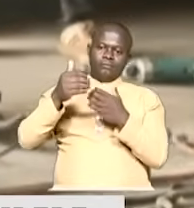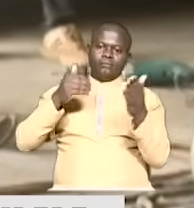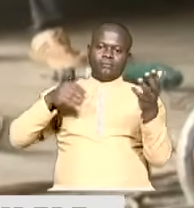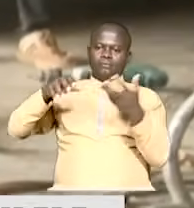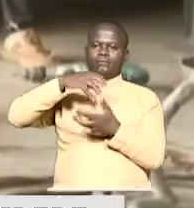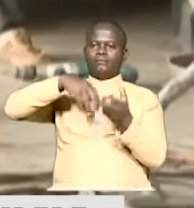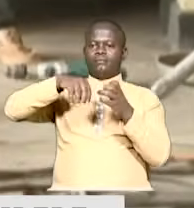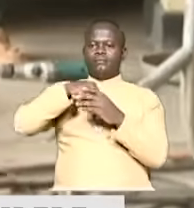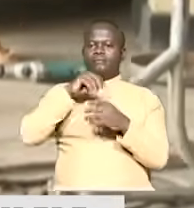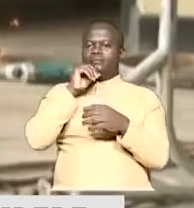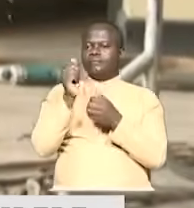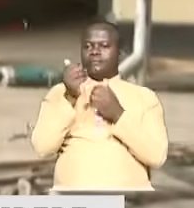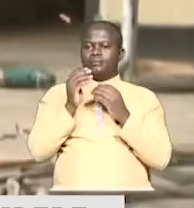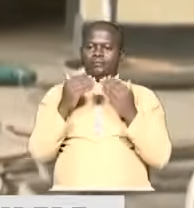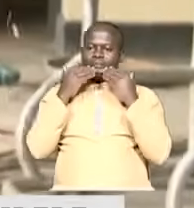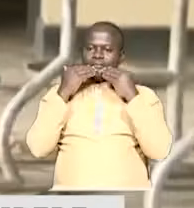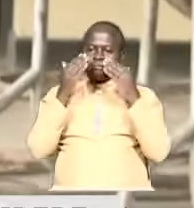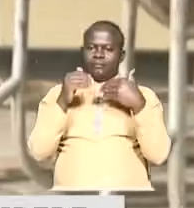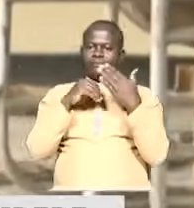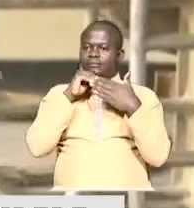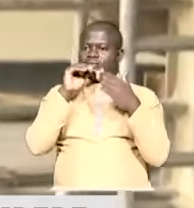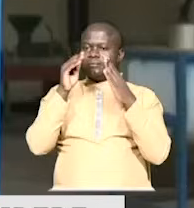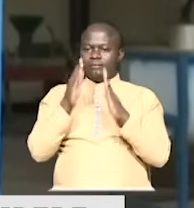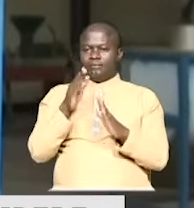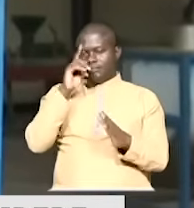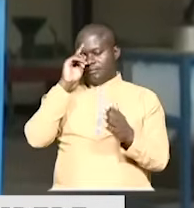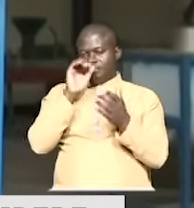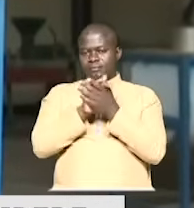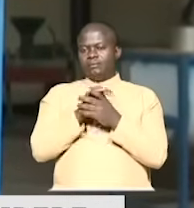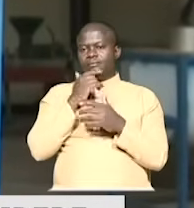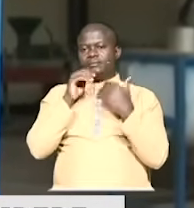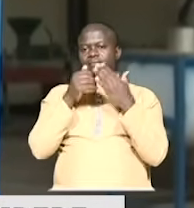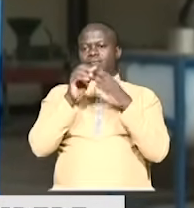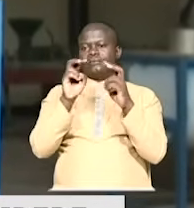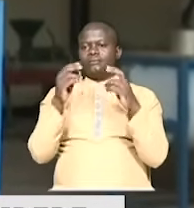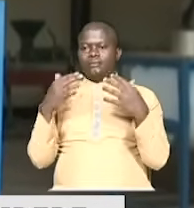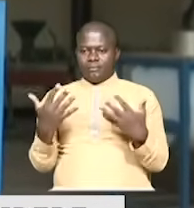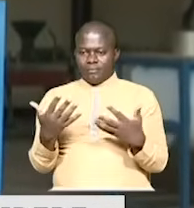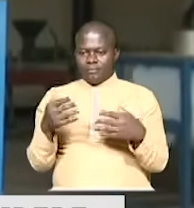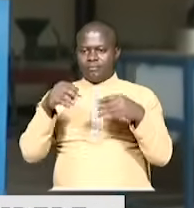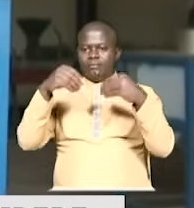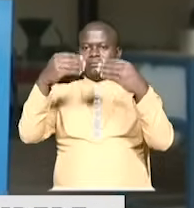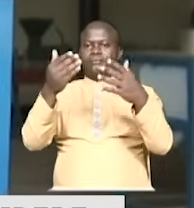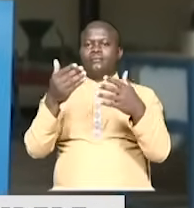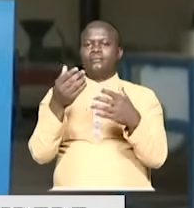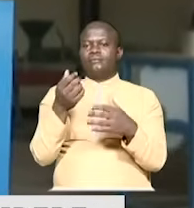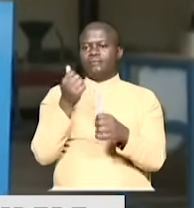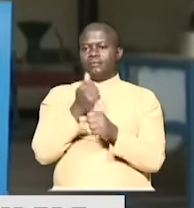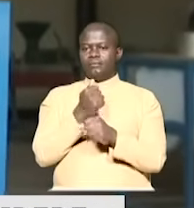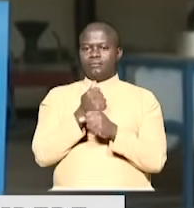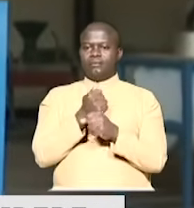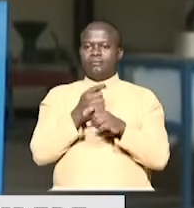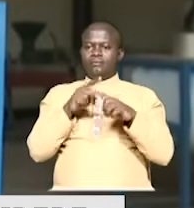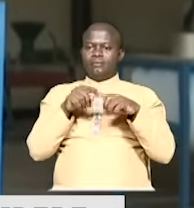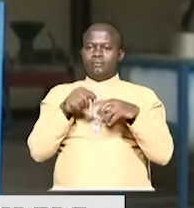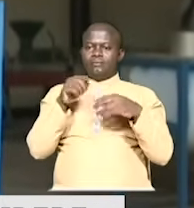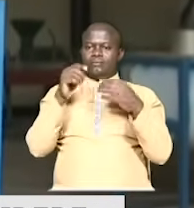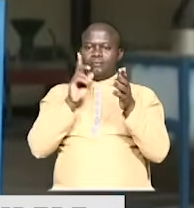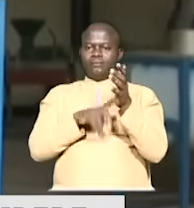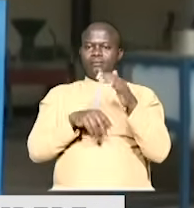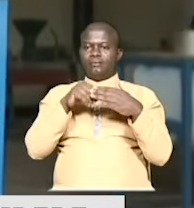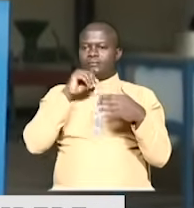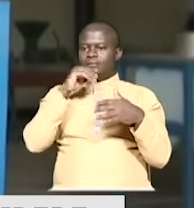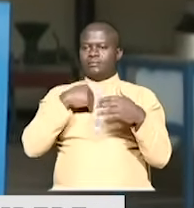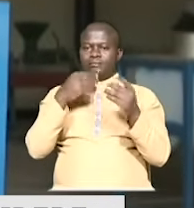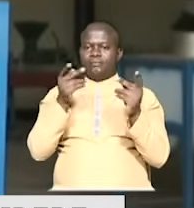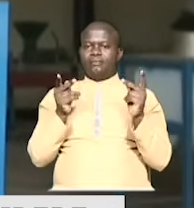bakiriye twagiraga nta n'umuntu bayizeraga baravuga ati se twaguha ikiraka dushingiye kuki utagera